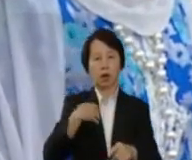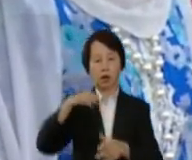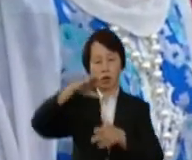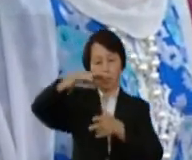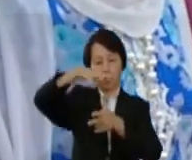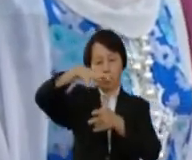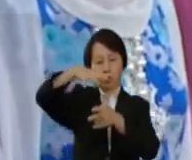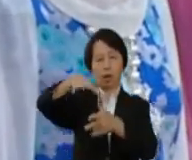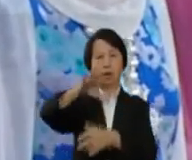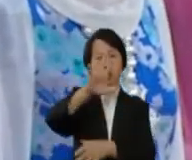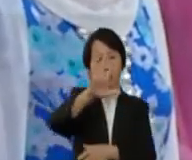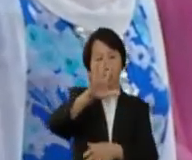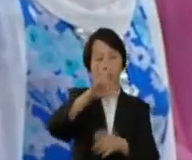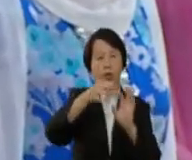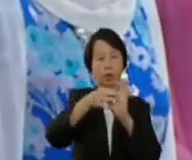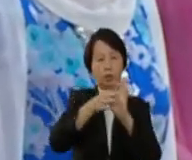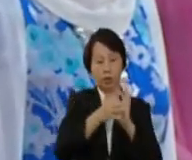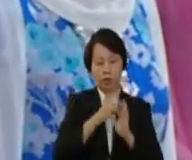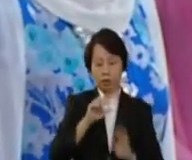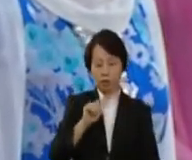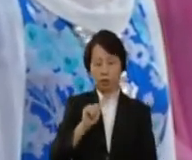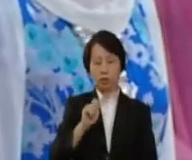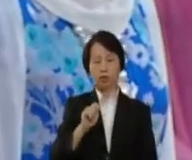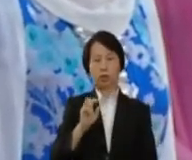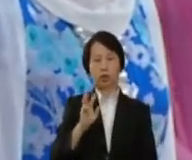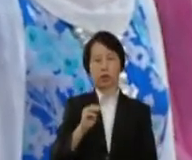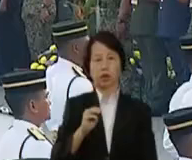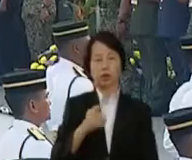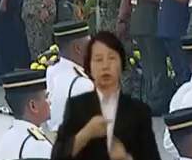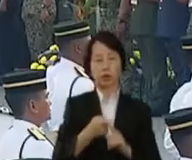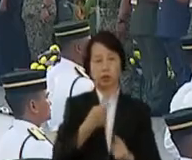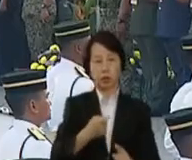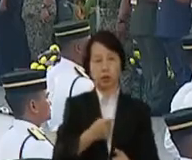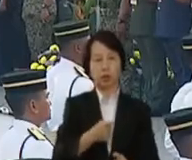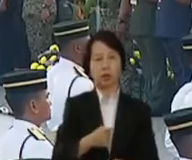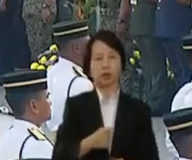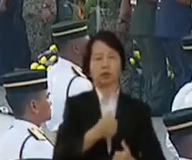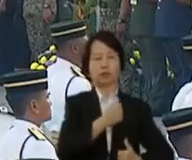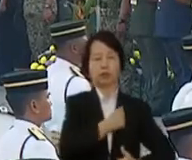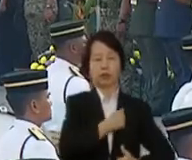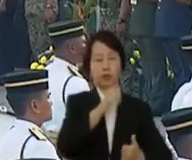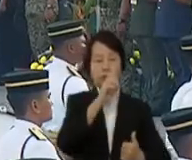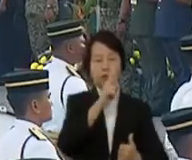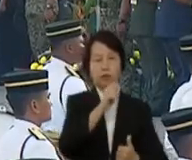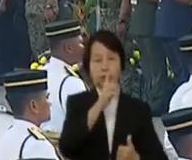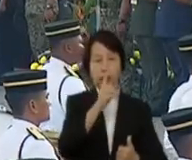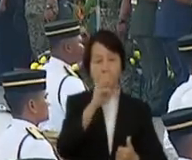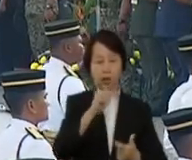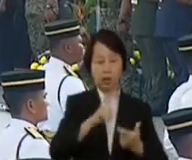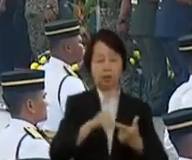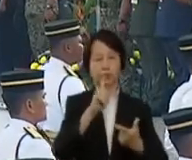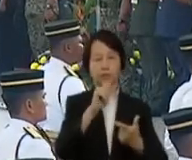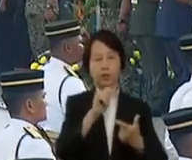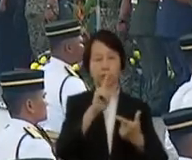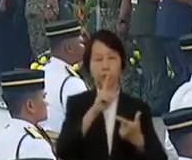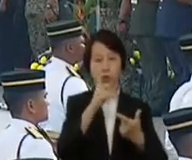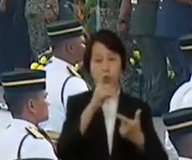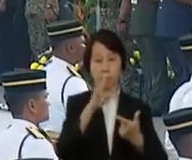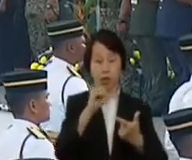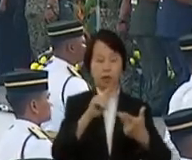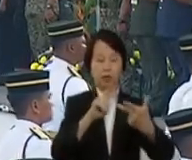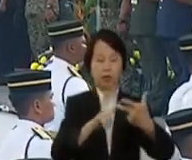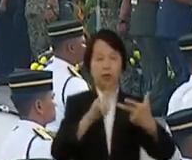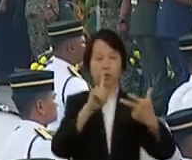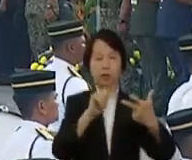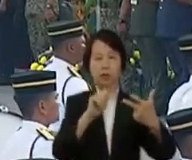5 helikopter milik Angkatan Tentera Malaysia terdiri daripada Tentera Darat Malaysia, Tentera Udara Diraja